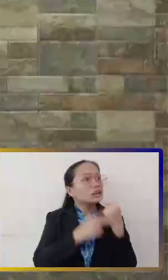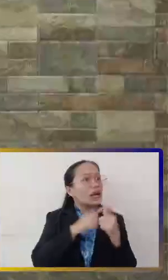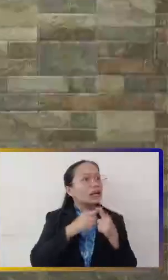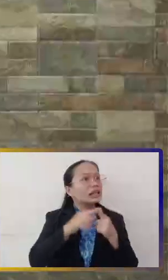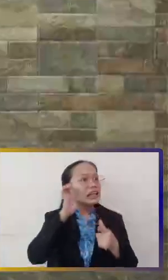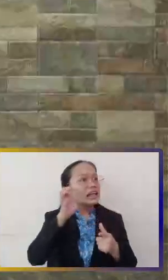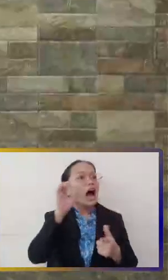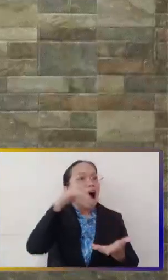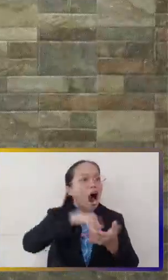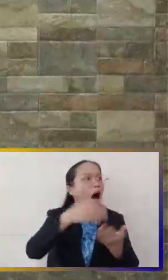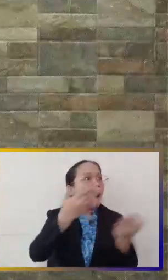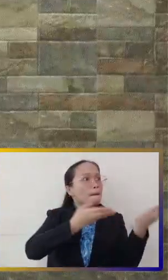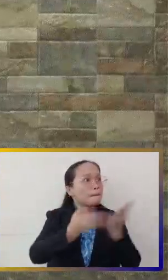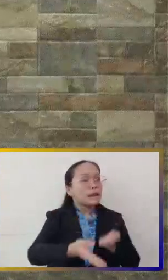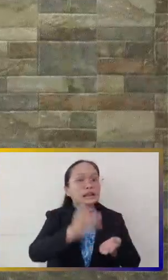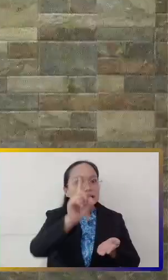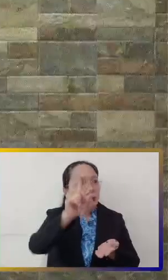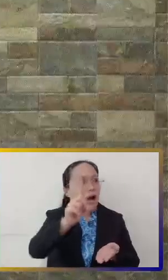ng isa pa.